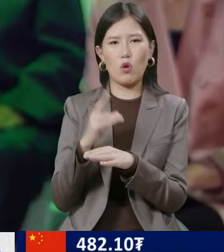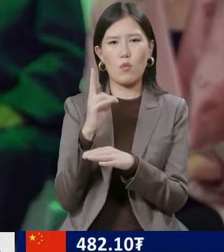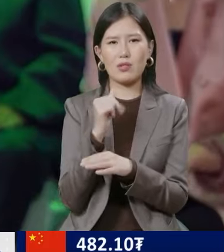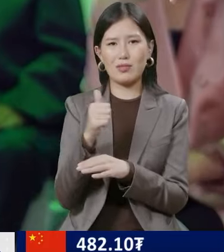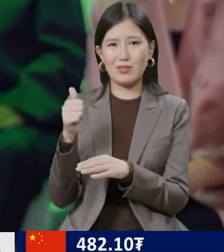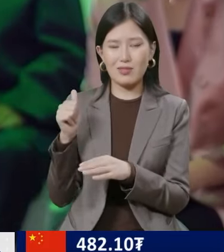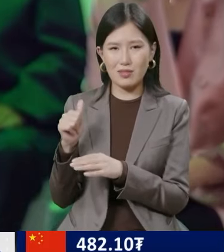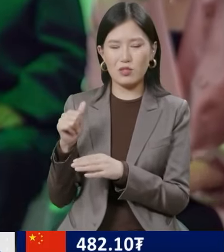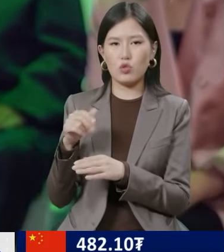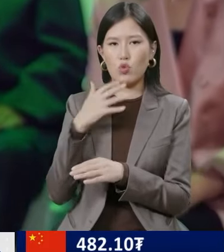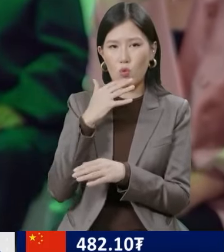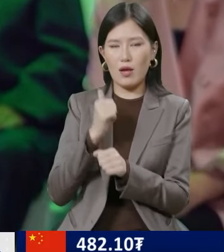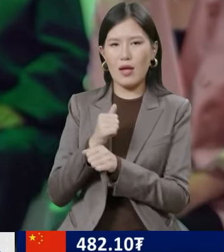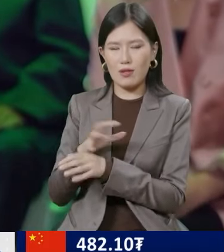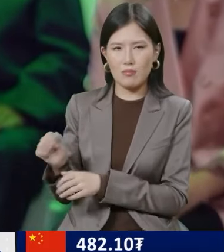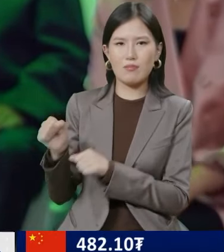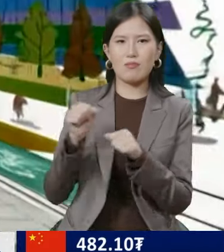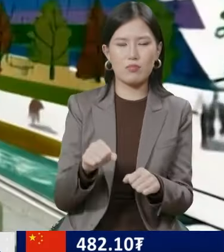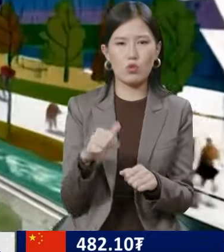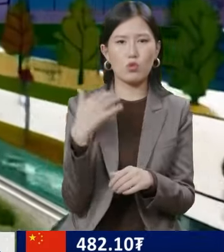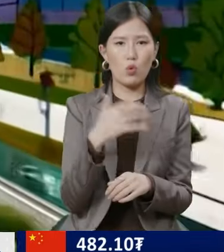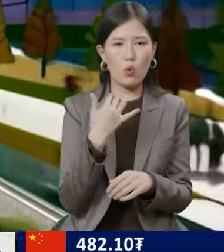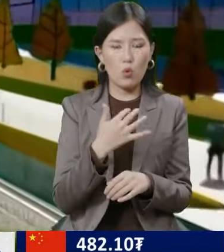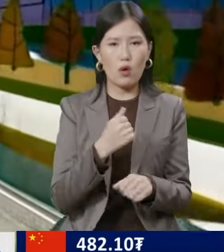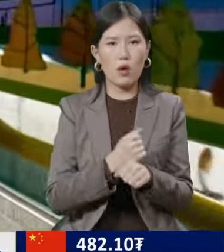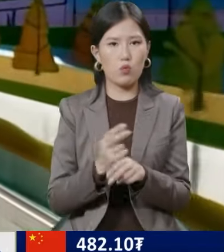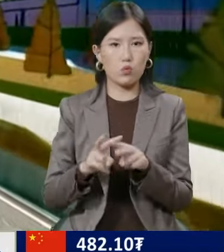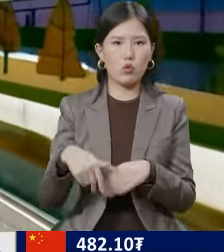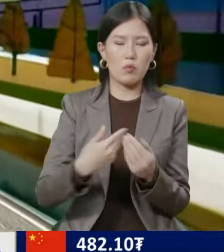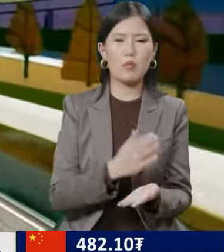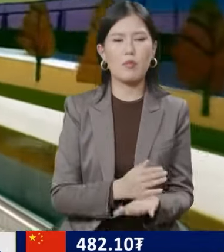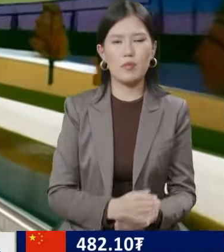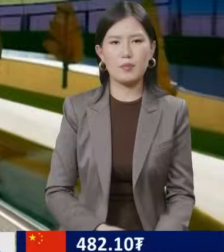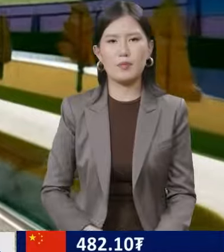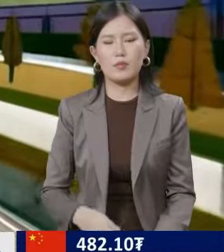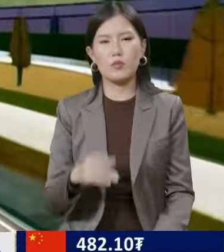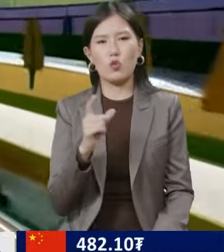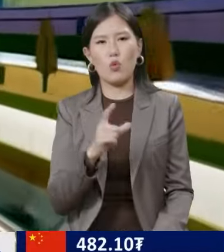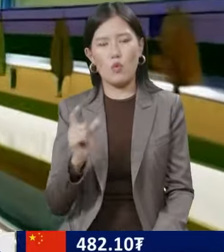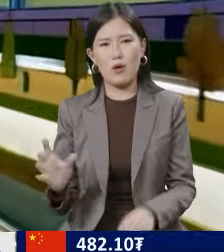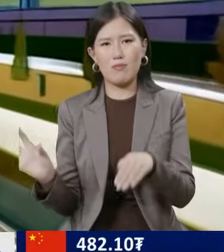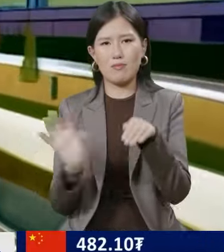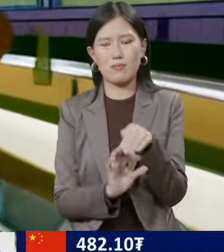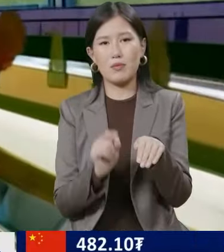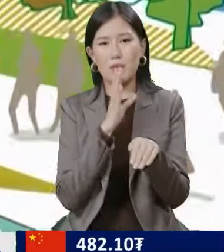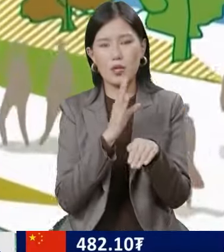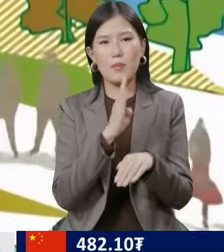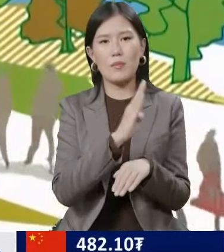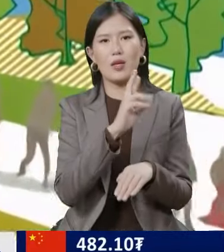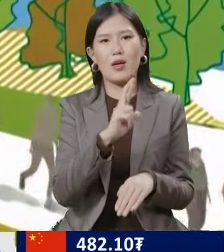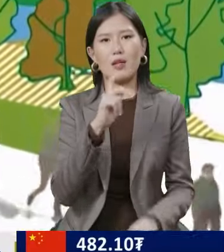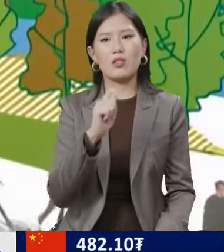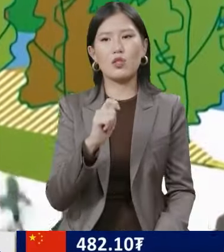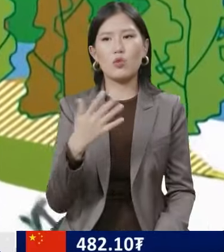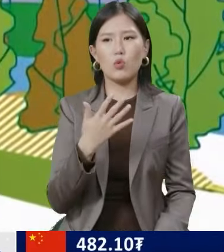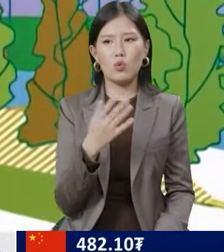шалгарч зөвлөгөөчхийн ажил хуурийн дагуу явуулж байна. Нийтийн тээврийн эрчмийг нэмэгдүүлэх бас нэг шийдэл бол BRT буюу